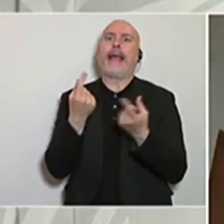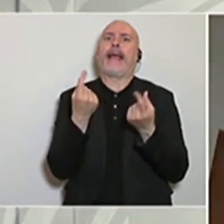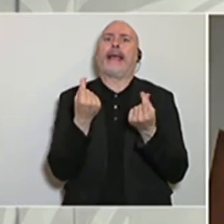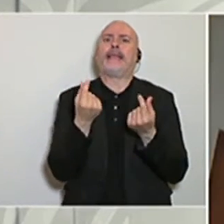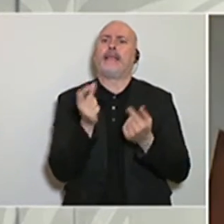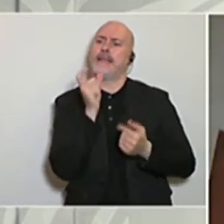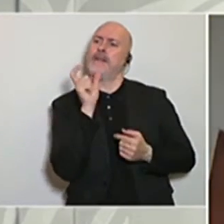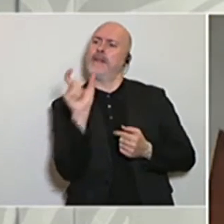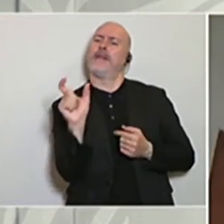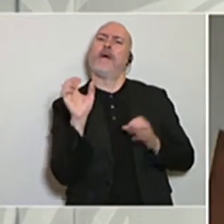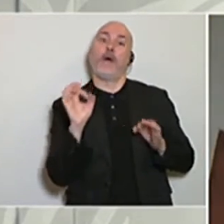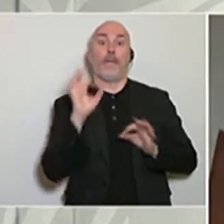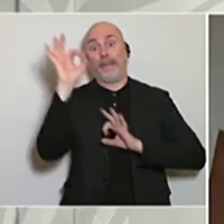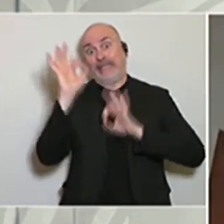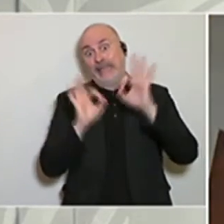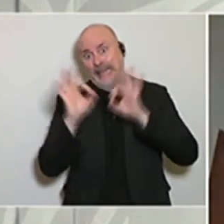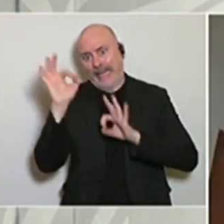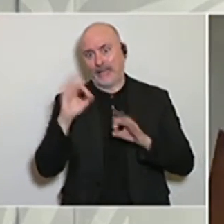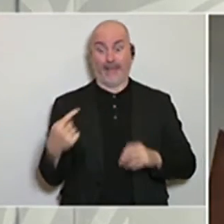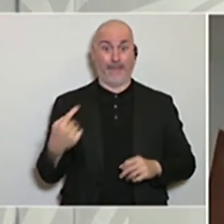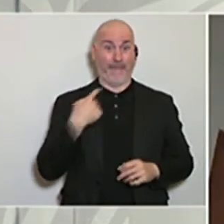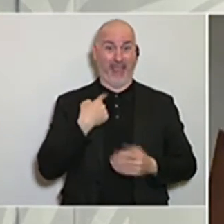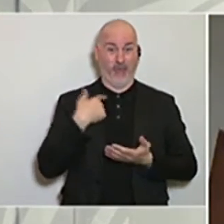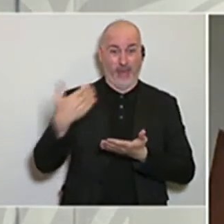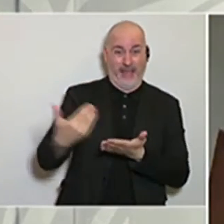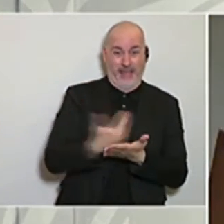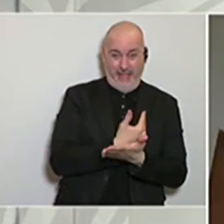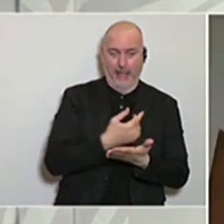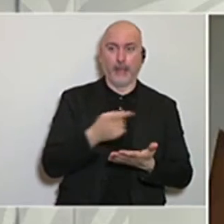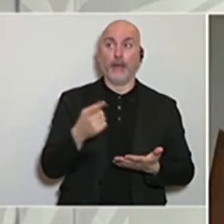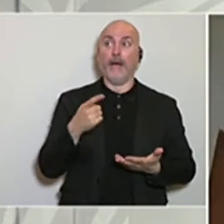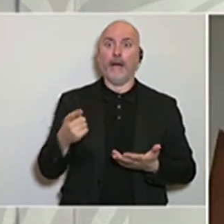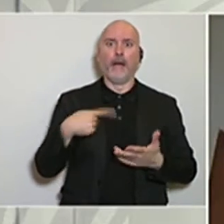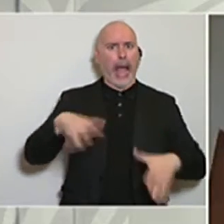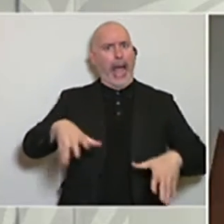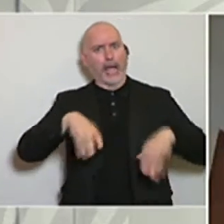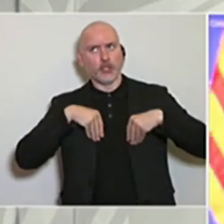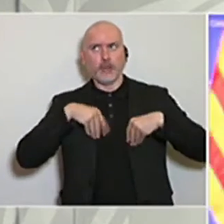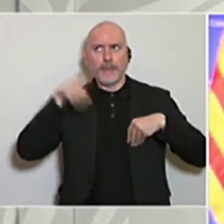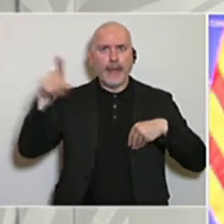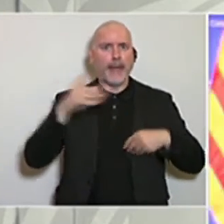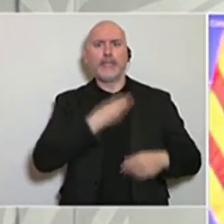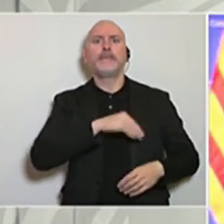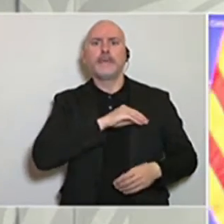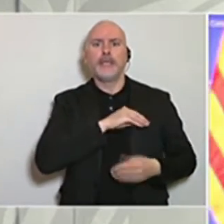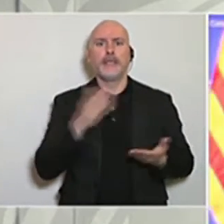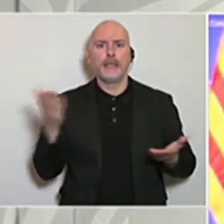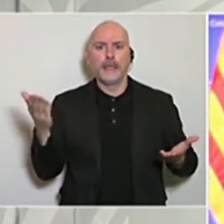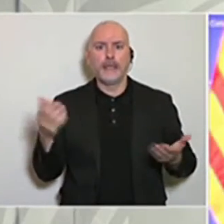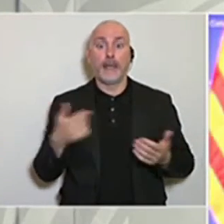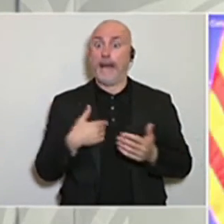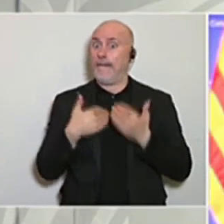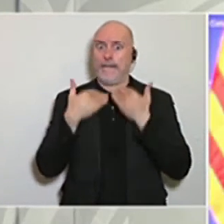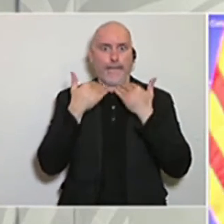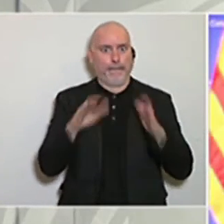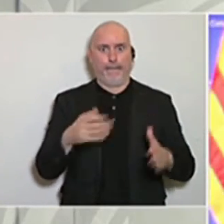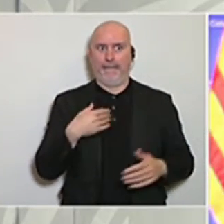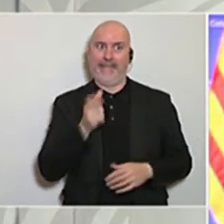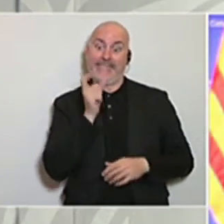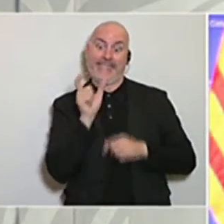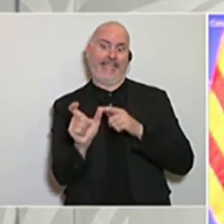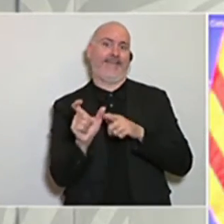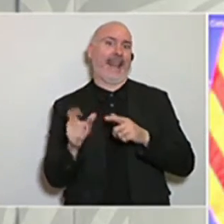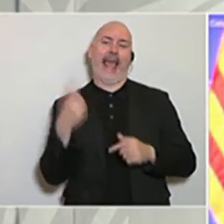o quin percentatge d'aquesta pèrdua d'ingressos creuen que hauria d'assumir el govern espanyol? Doncs en aquest moment no tinc la xifra